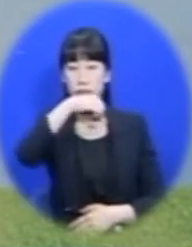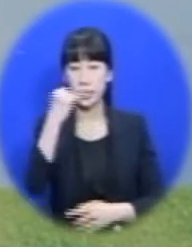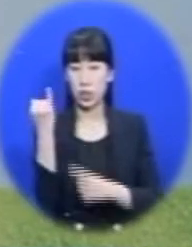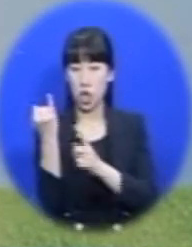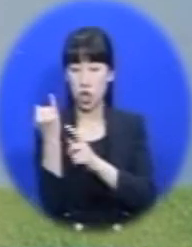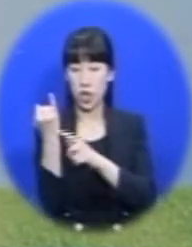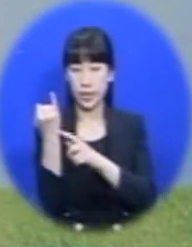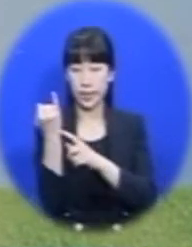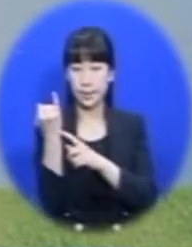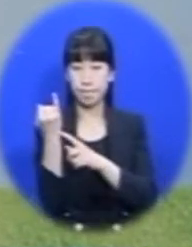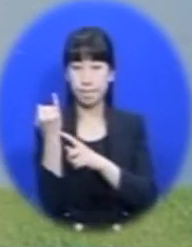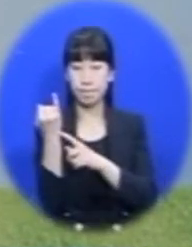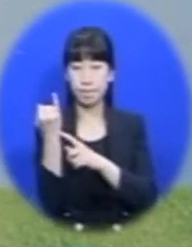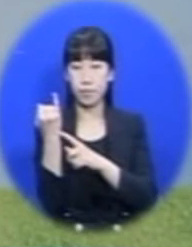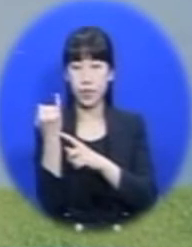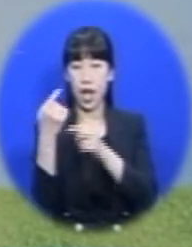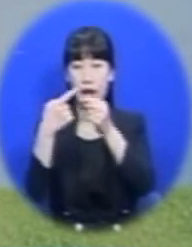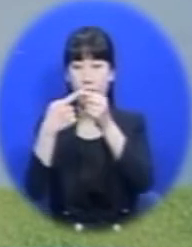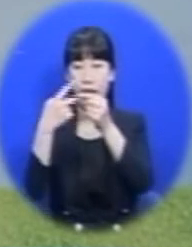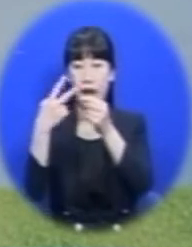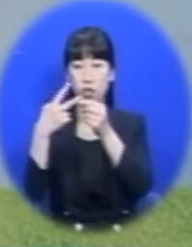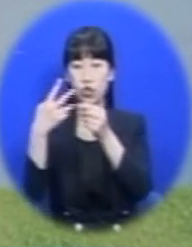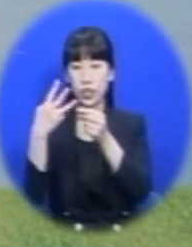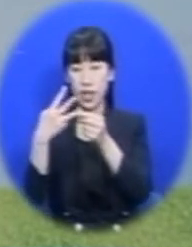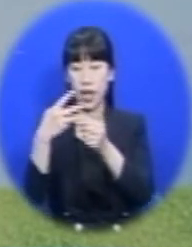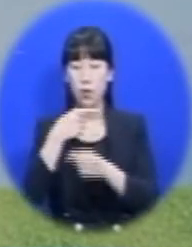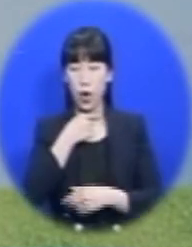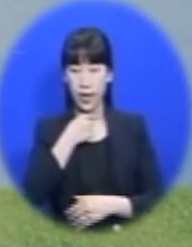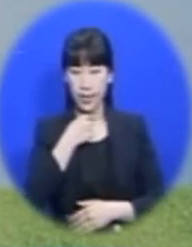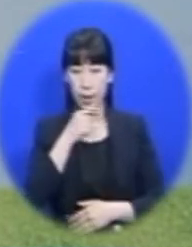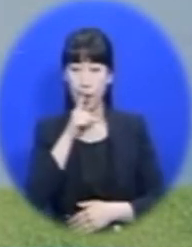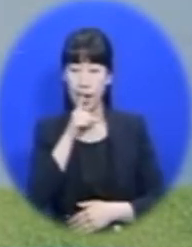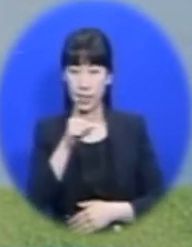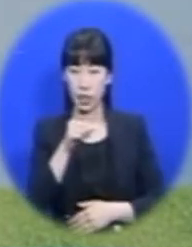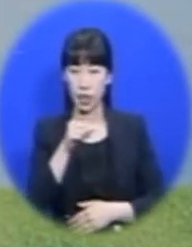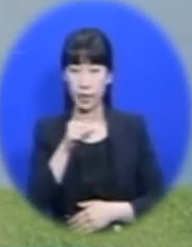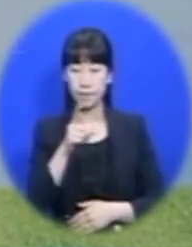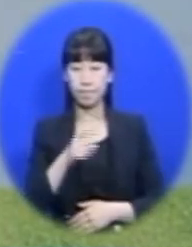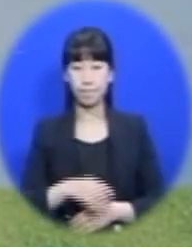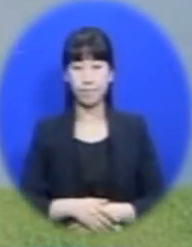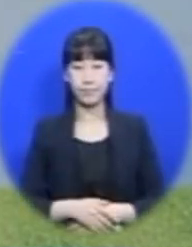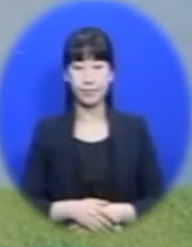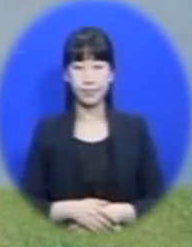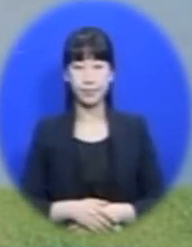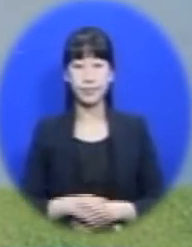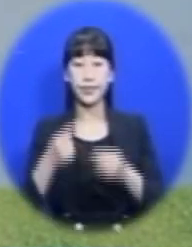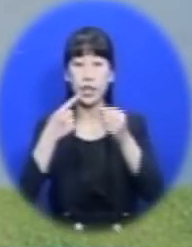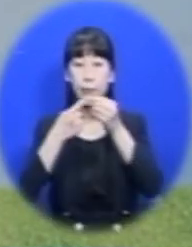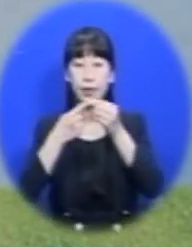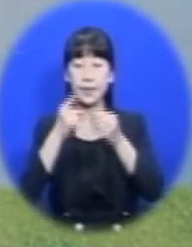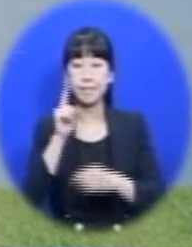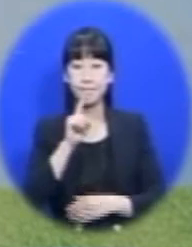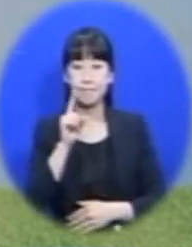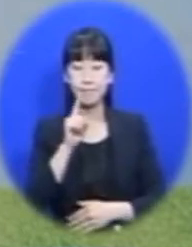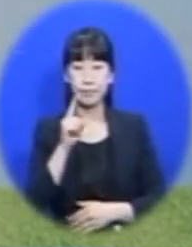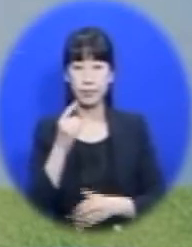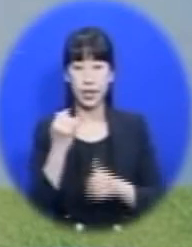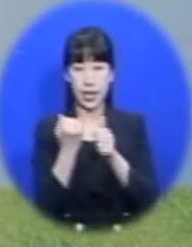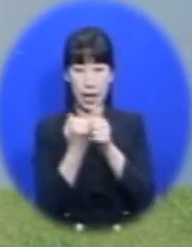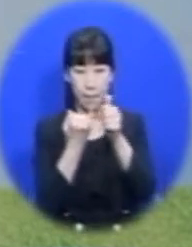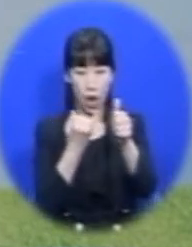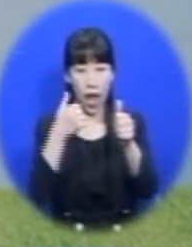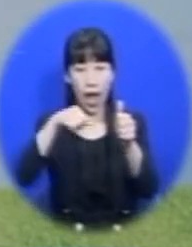일어나서 세 가지 요구를 합니다. 이 세 가지를 들어주십시오, 판사님. 첫 번째, 남편과